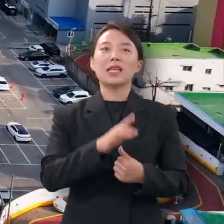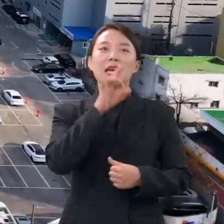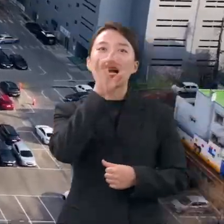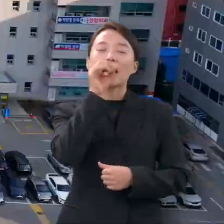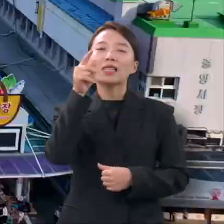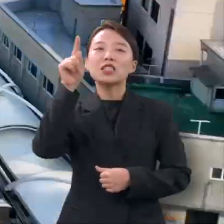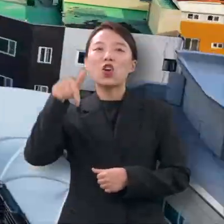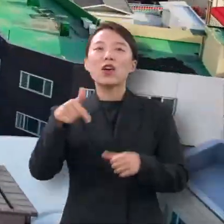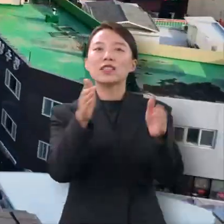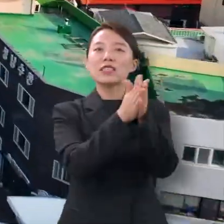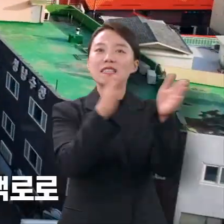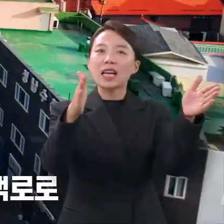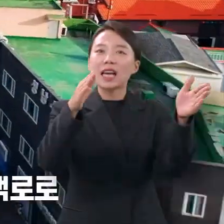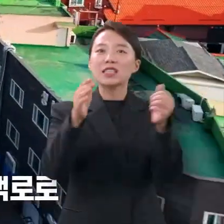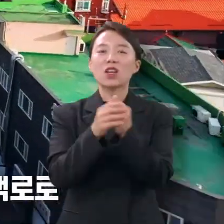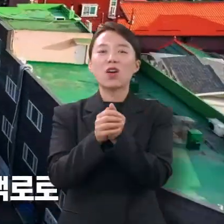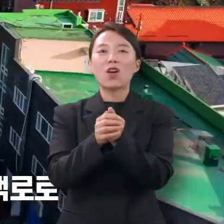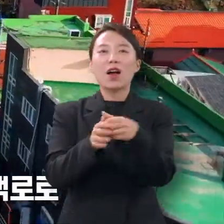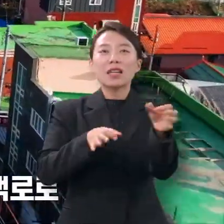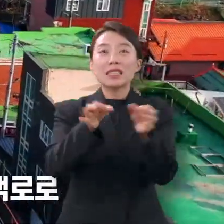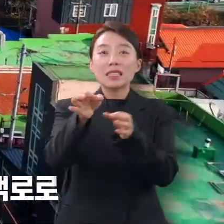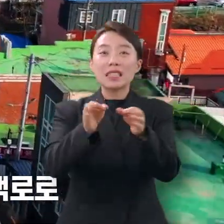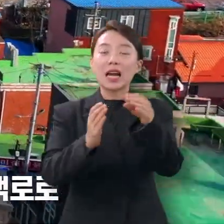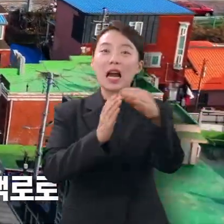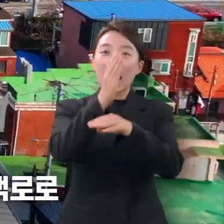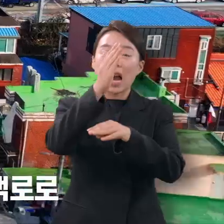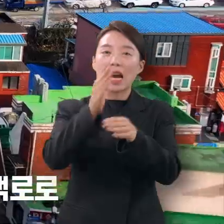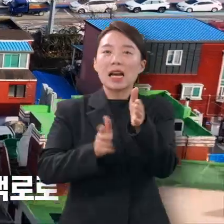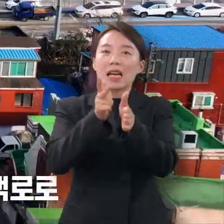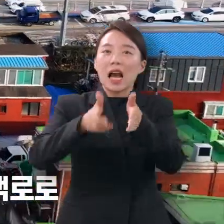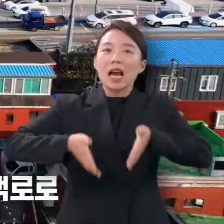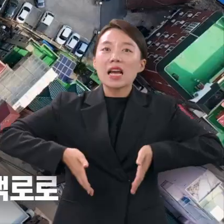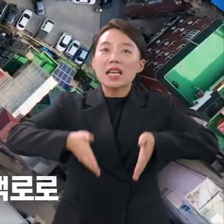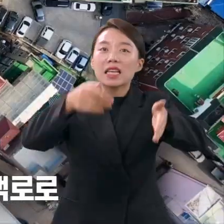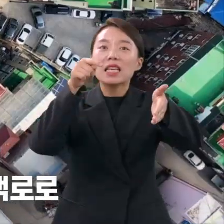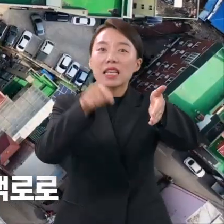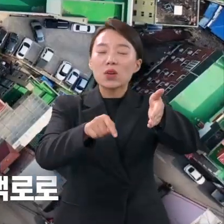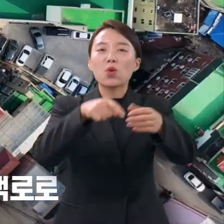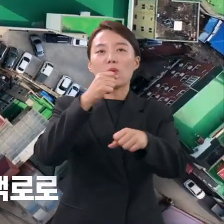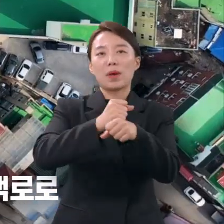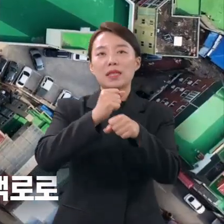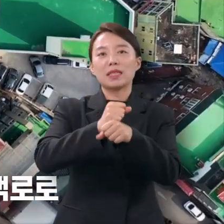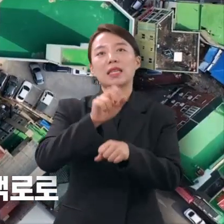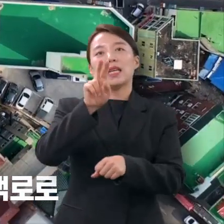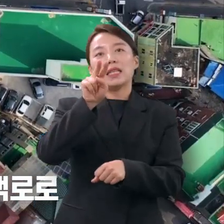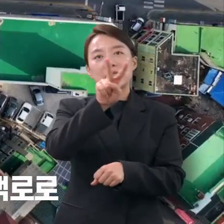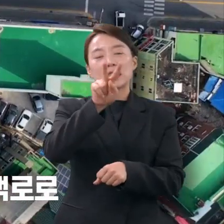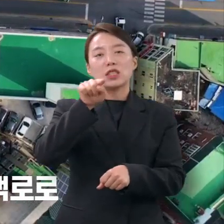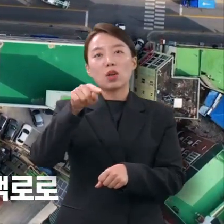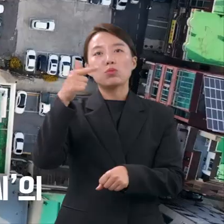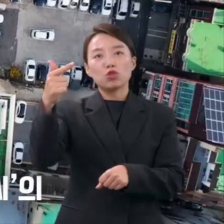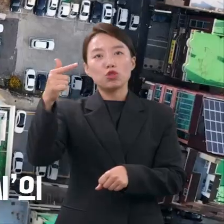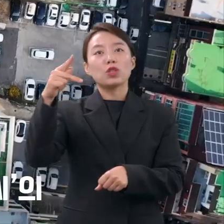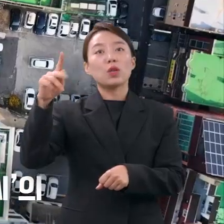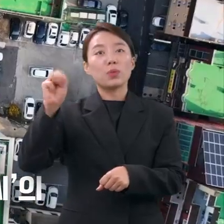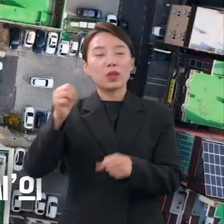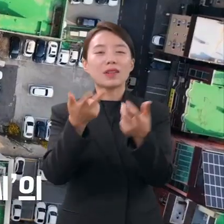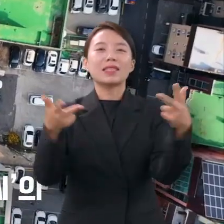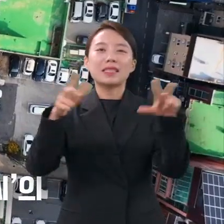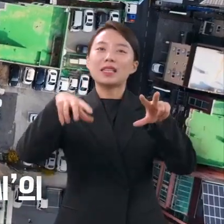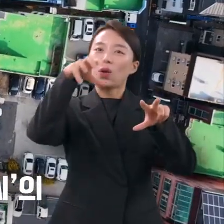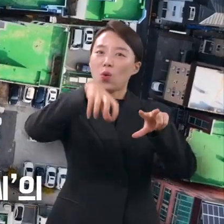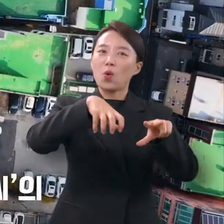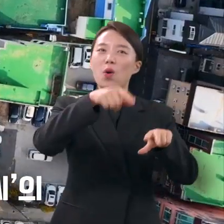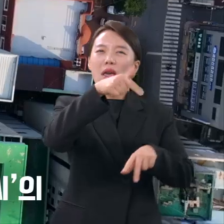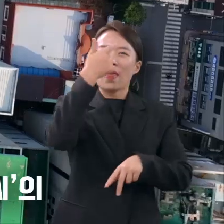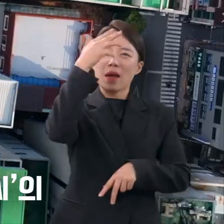월화거리는 강릉역에서 시작하여 시내를 가로지르는 폐철도를 따라 조성된 2.6km의 산책로로